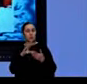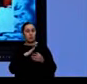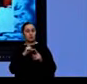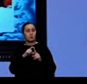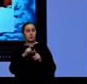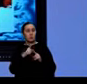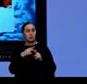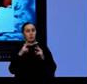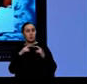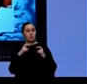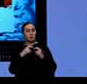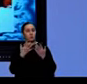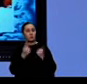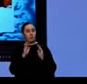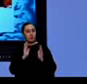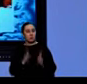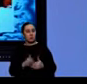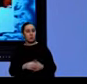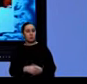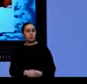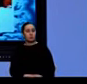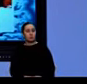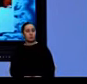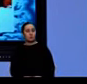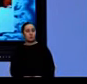yozgan so'zlaringizni tekshirib oling.